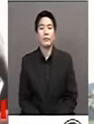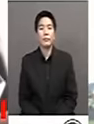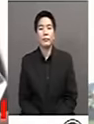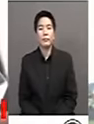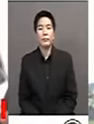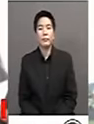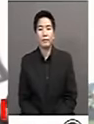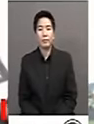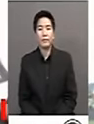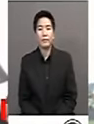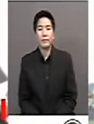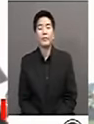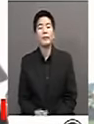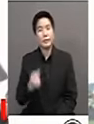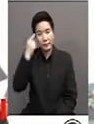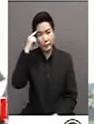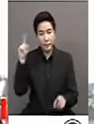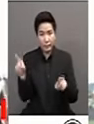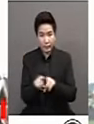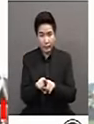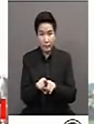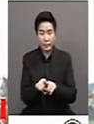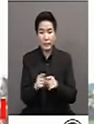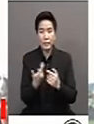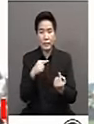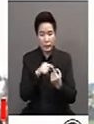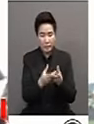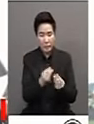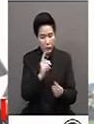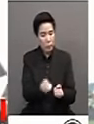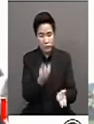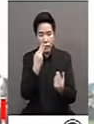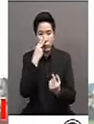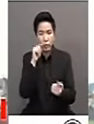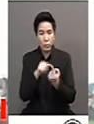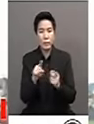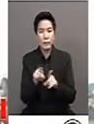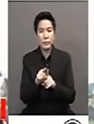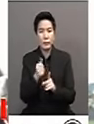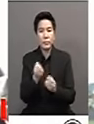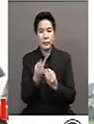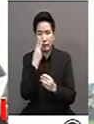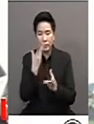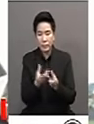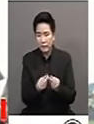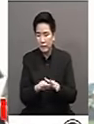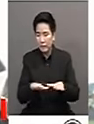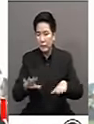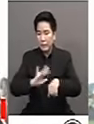ก็เห็นด้วยมั้งคะกับพื้นที่บางส่วน ค่ะ มันก็ควรมันบุกรุกค่ะ